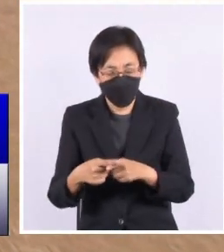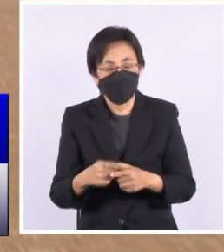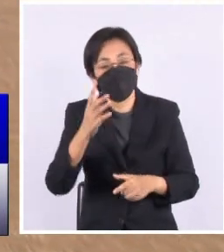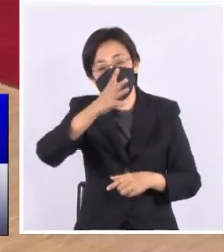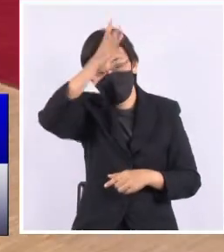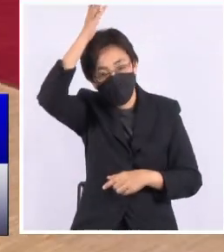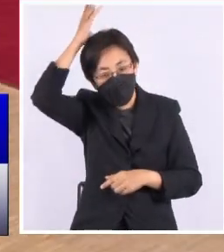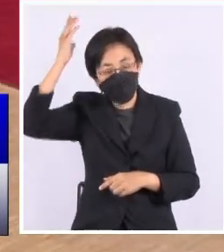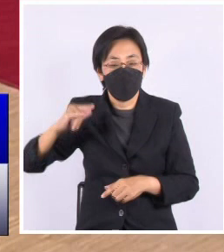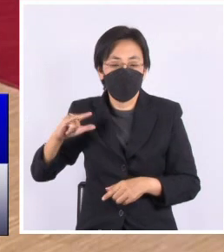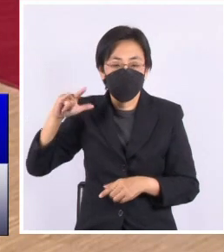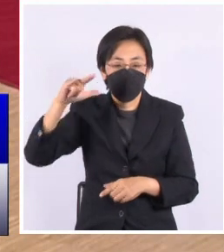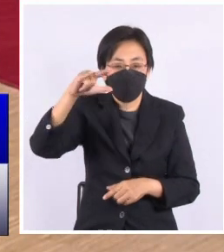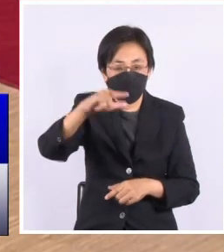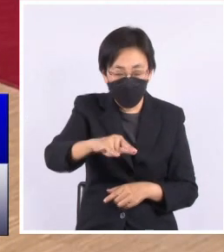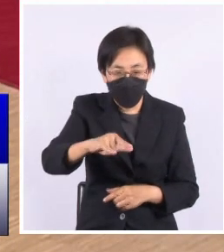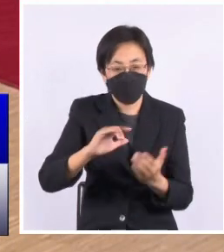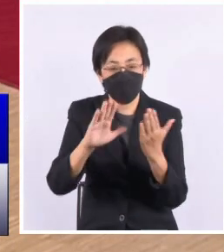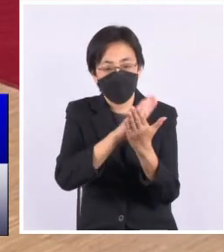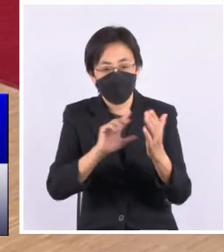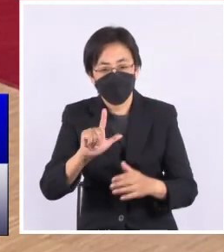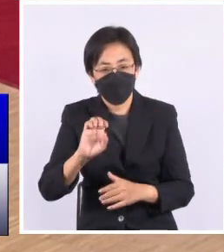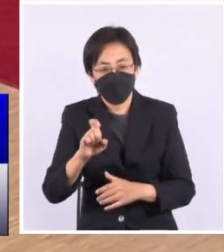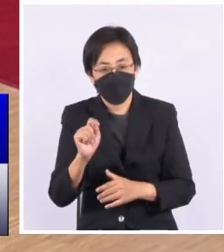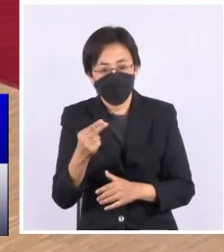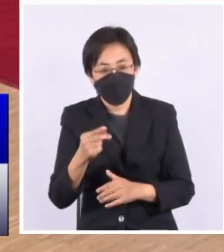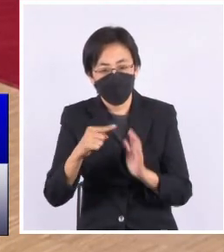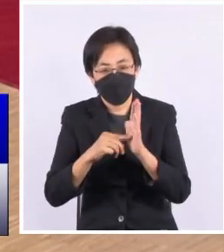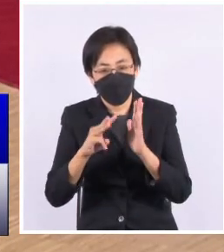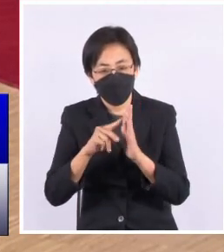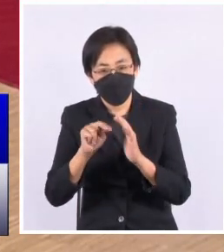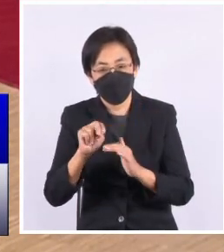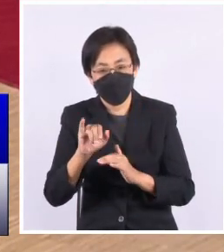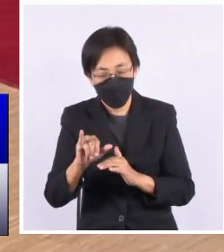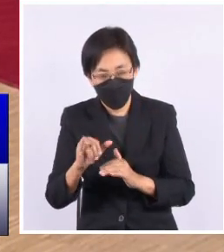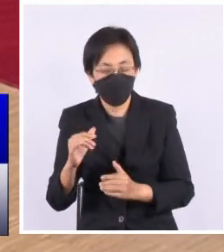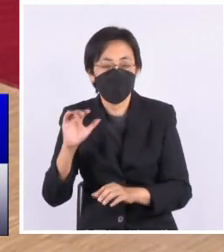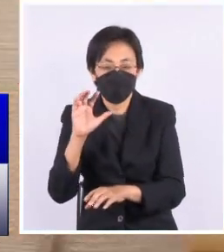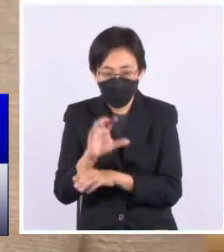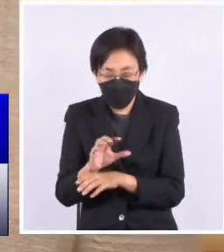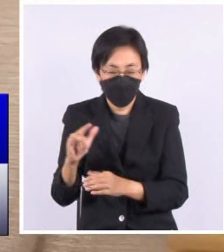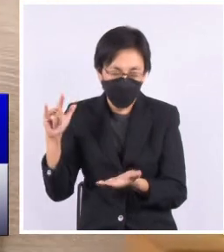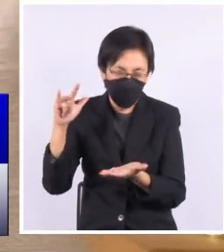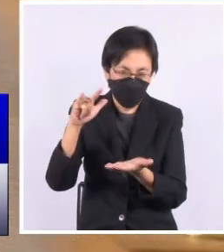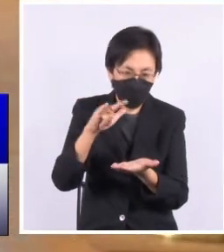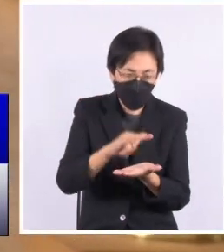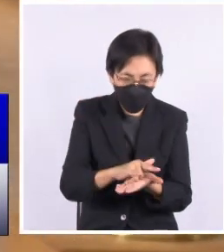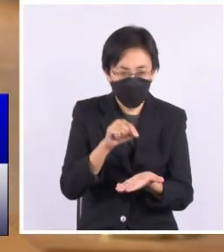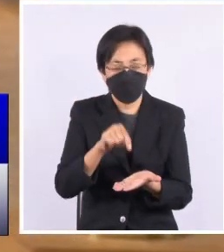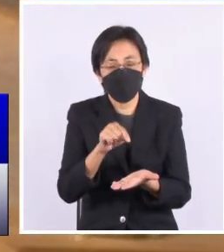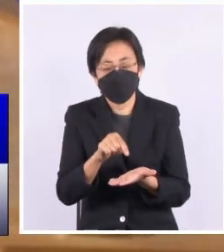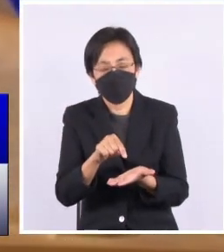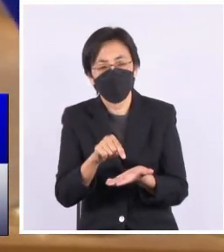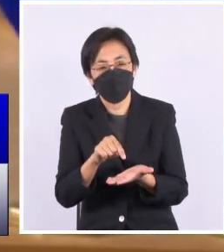ไปยังประเทศที่ถั่วเนียมและก็บังคับให้เครื่องลงจอดที่กลุ่มอิสประเทศเบลารุสครับผู้นำของ EUนั้นกล่าวว่า